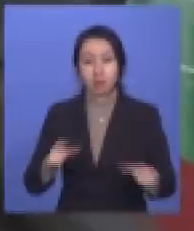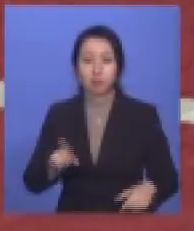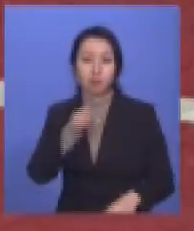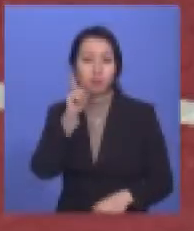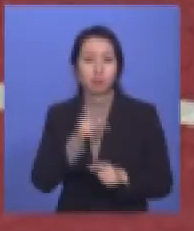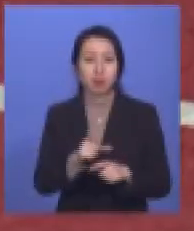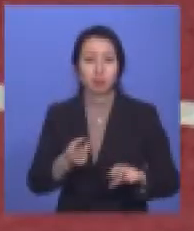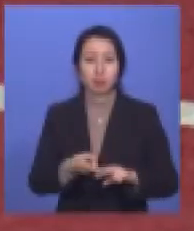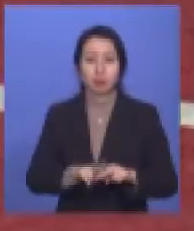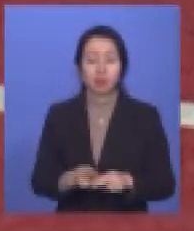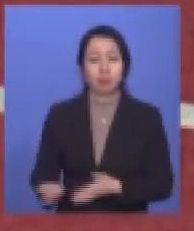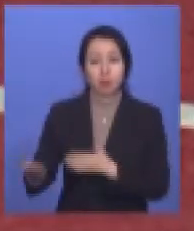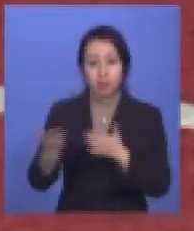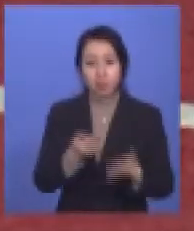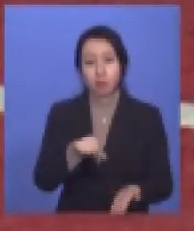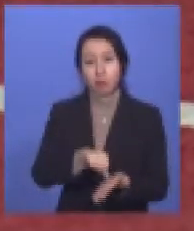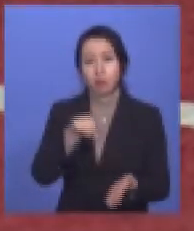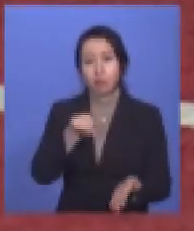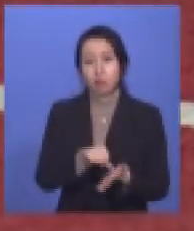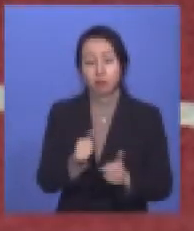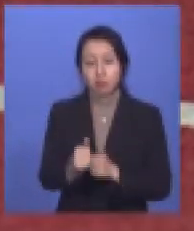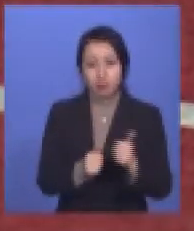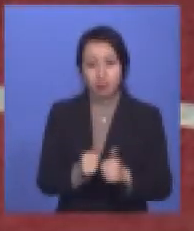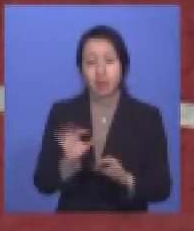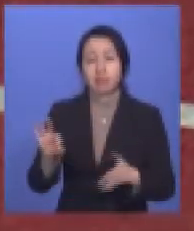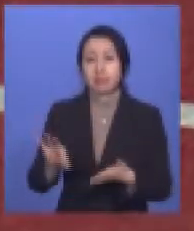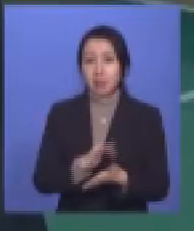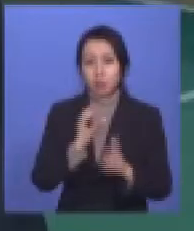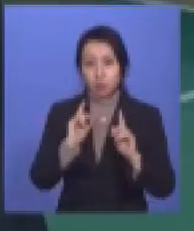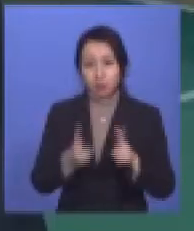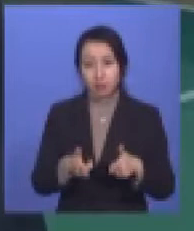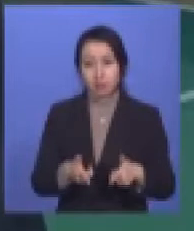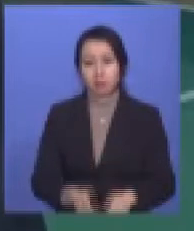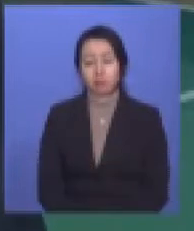молодежи. Поэтому, когда ему предложили принять участие в турнире, он сразу же согласился.